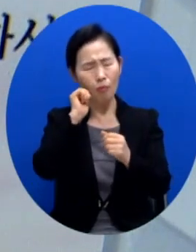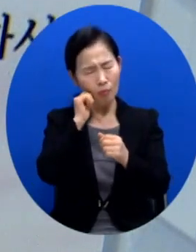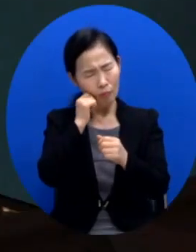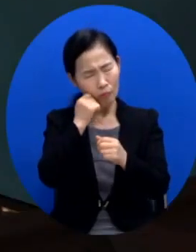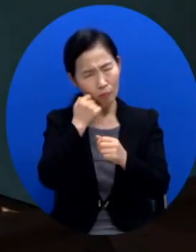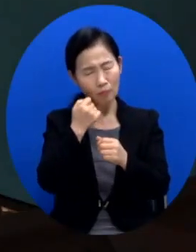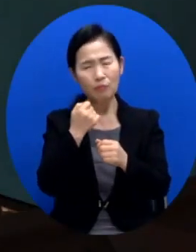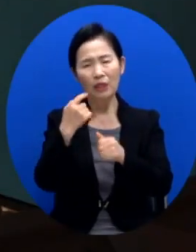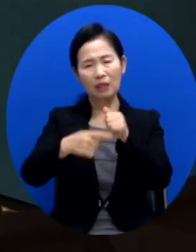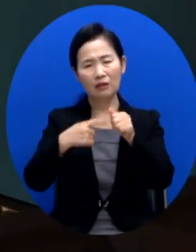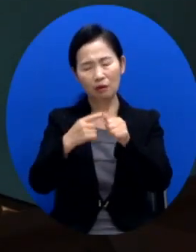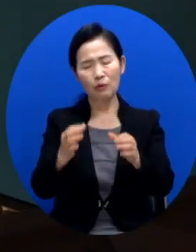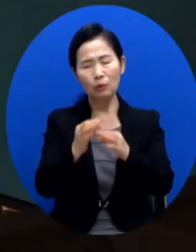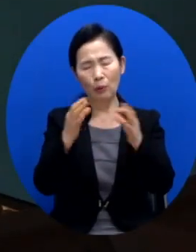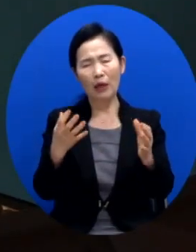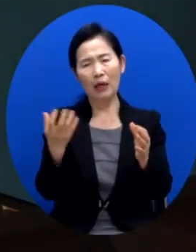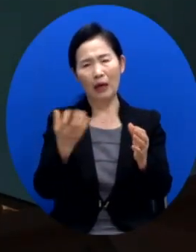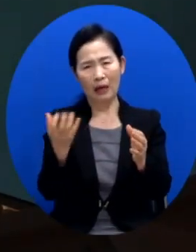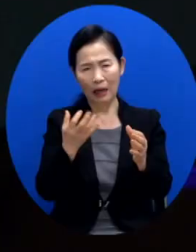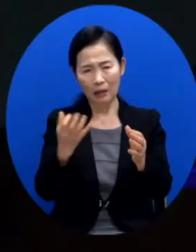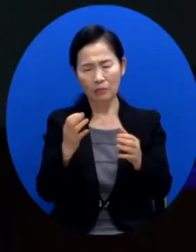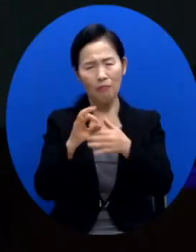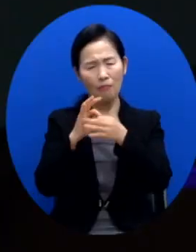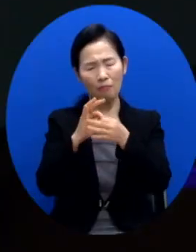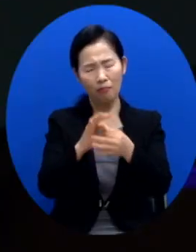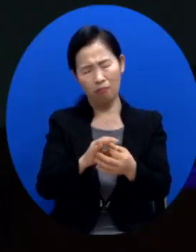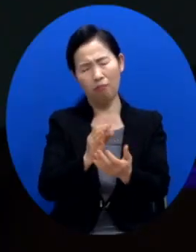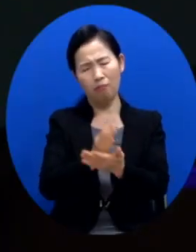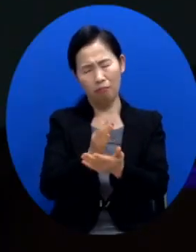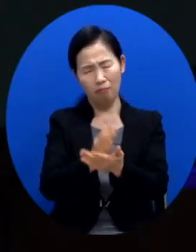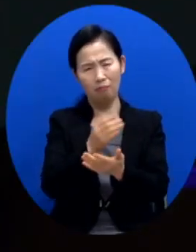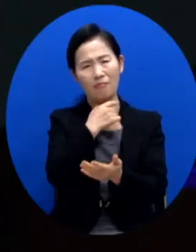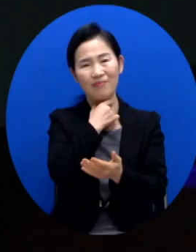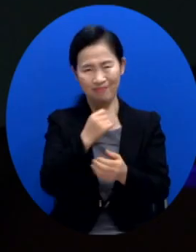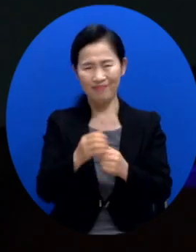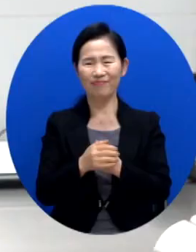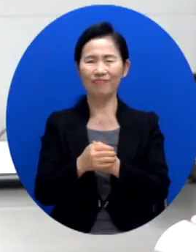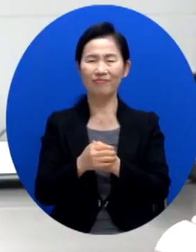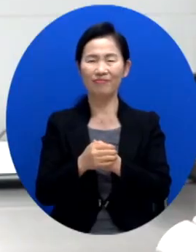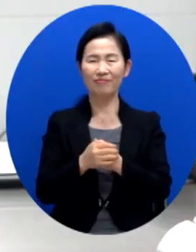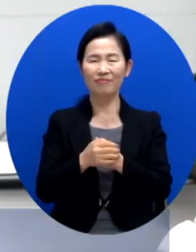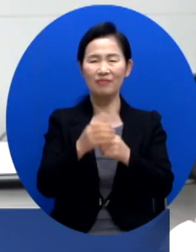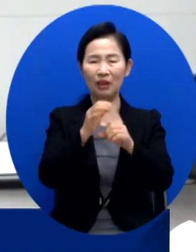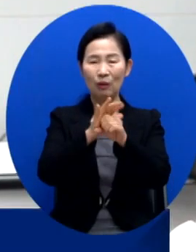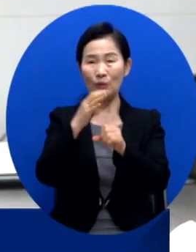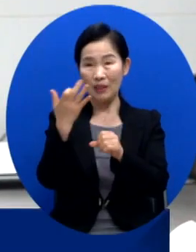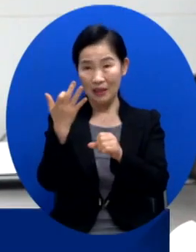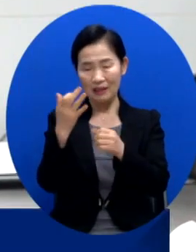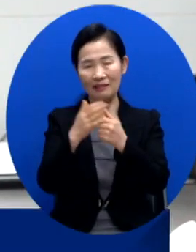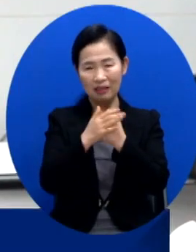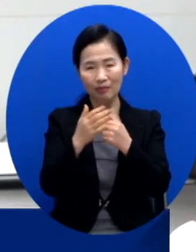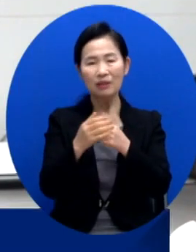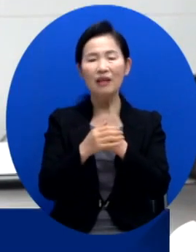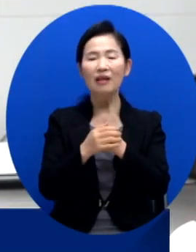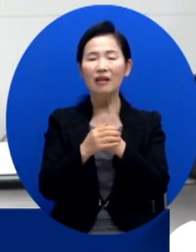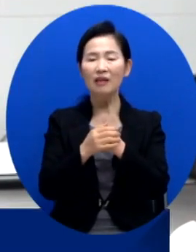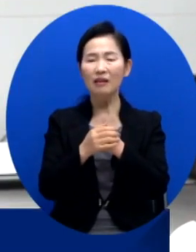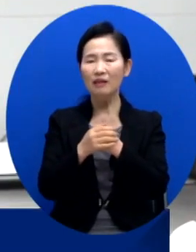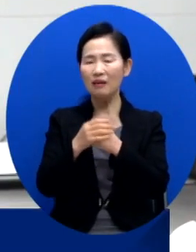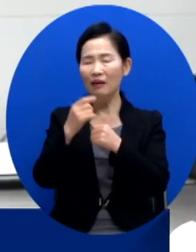한 해의 아픔이 지속되지 않길 바라는 마음을 표현했습니다. 코로나 때문에 이제